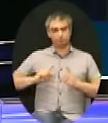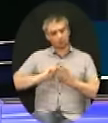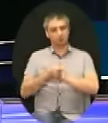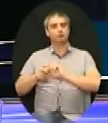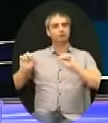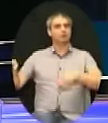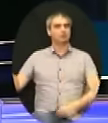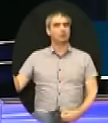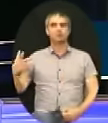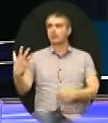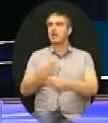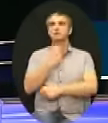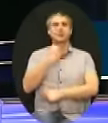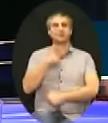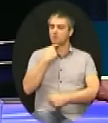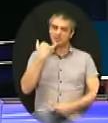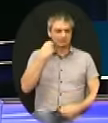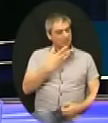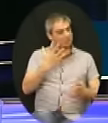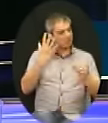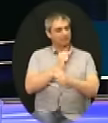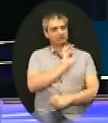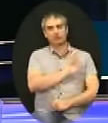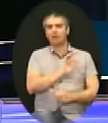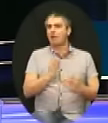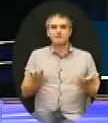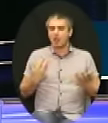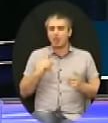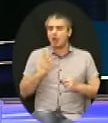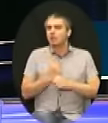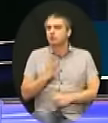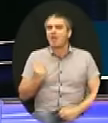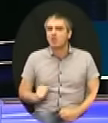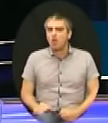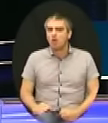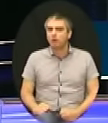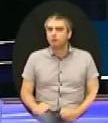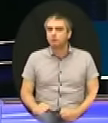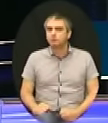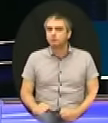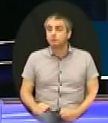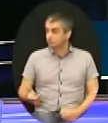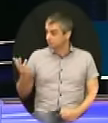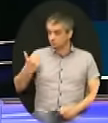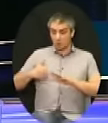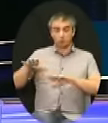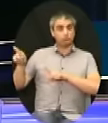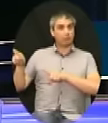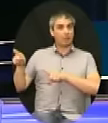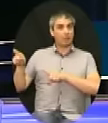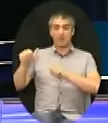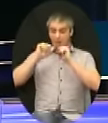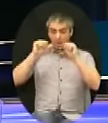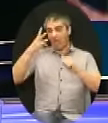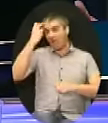לשלטון, בזה זה הישג, ואני אומר להרצוג, זה הישג שלך. אבל איפה אנחנו לא הצלחנו? לא הצלחנו, כי ברגע האחרון קם ראש ממשלה,